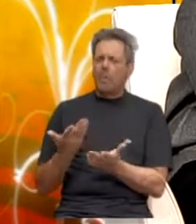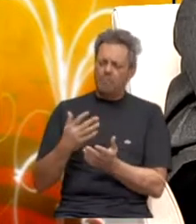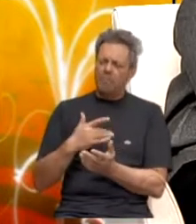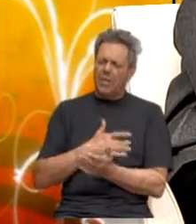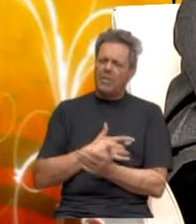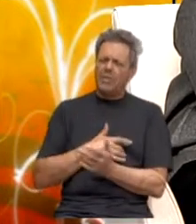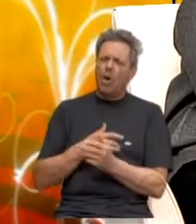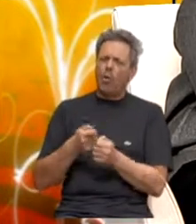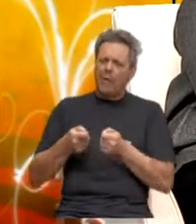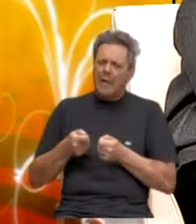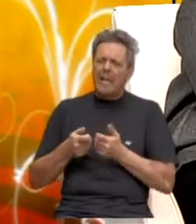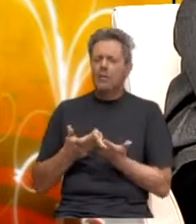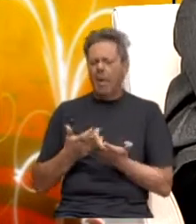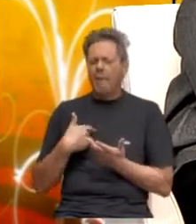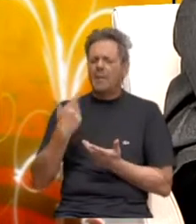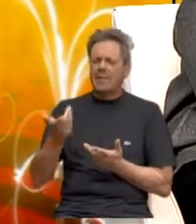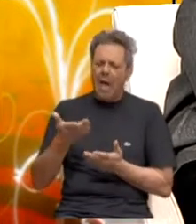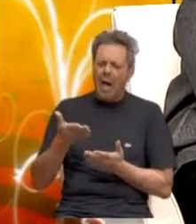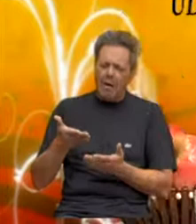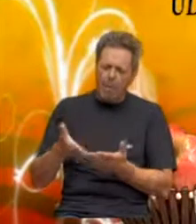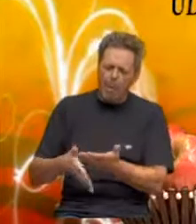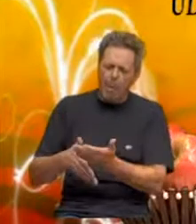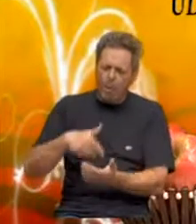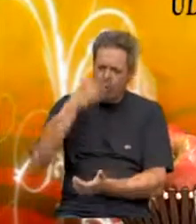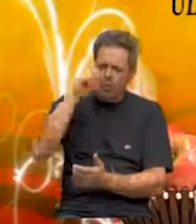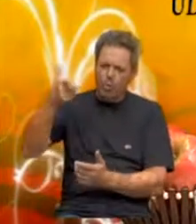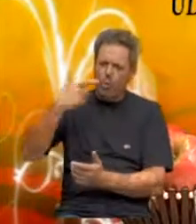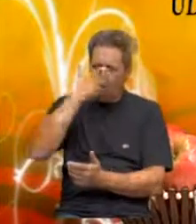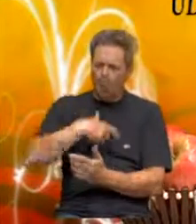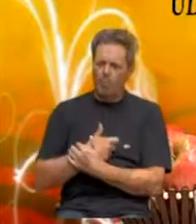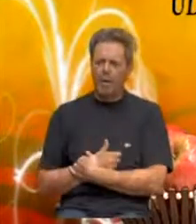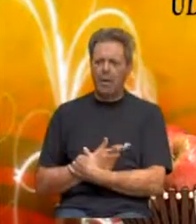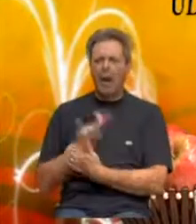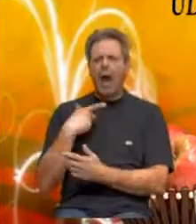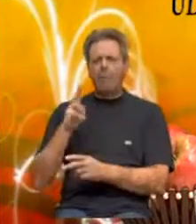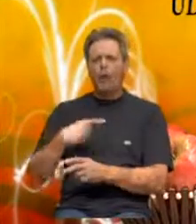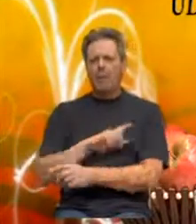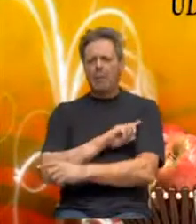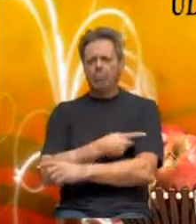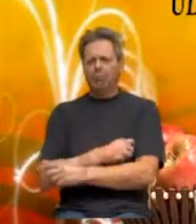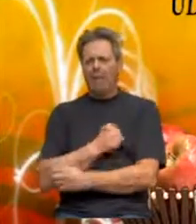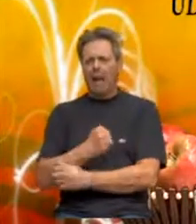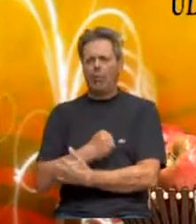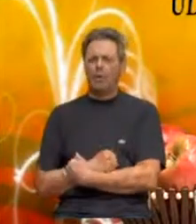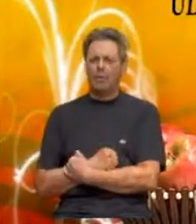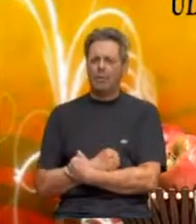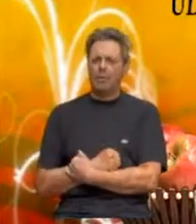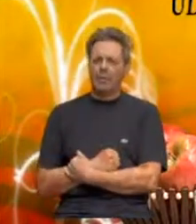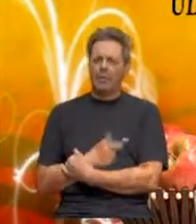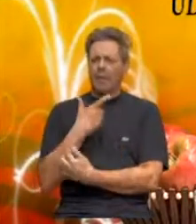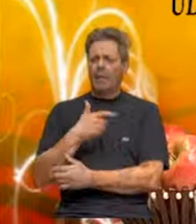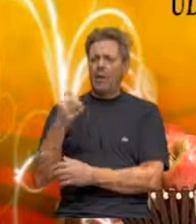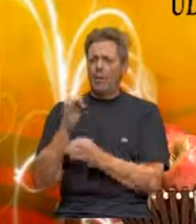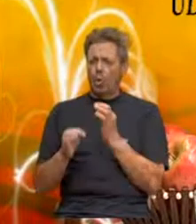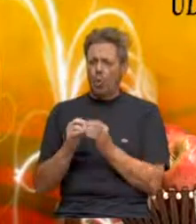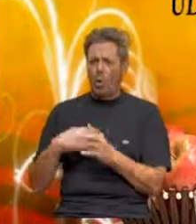srčanog zastoja zna u osobi pristupiti i pomoći. To je najvažnije, ali treba imati kuraž, hrabrost. 26.